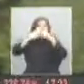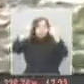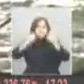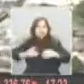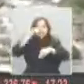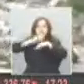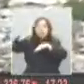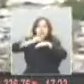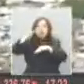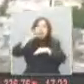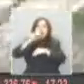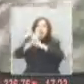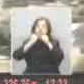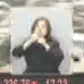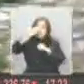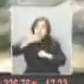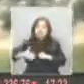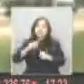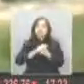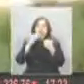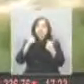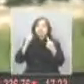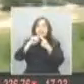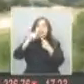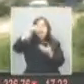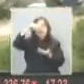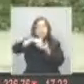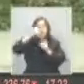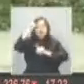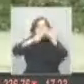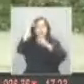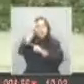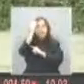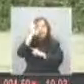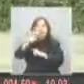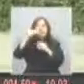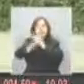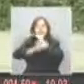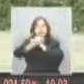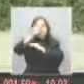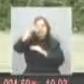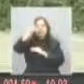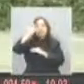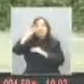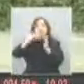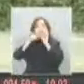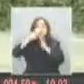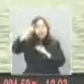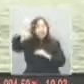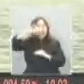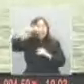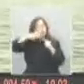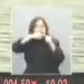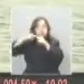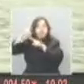งเลวรายที่สุดในประวติศาตของประเทศขนาดทศูิยมวิทยาของโลัเบีย คลาดการว่าจะยงคงมีฝนตกต่อเนื่องจนถงเดือนม